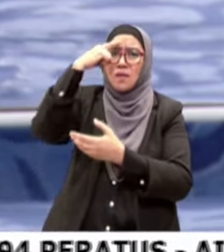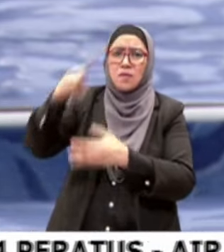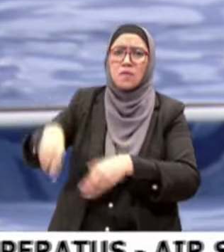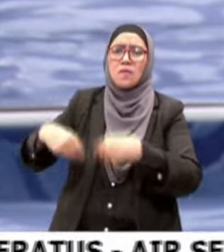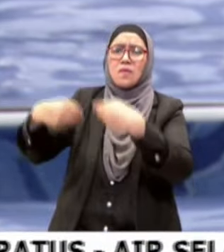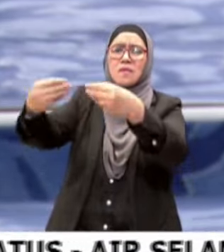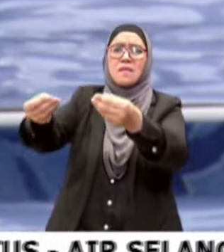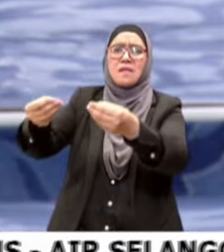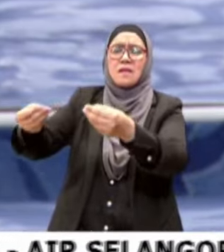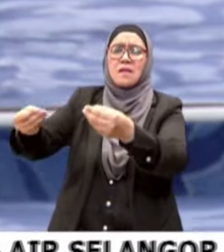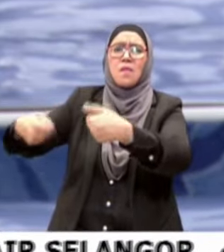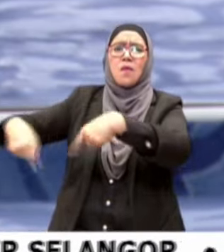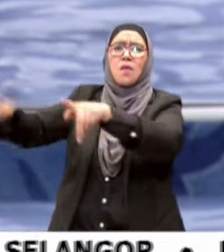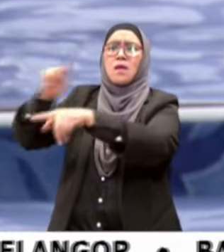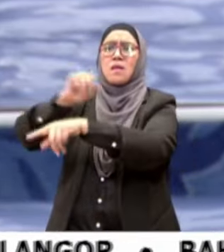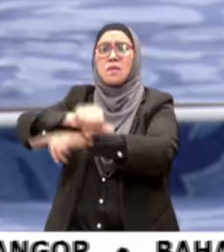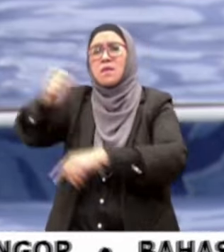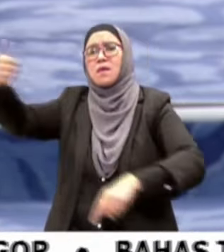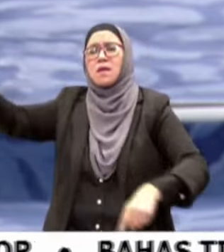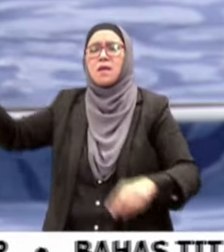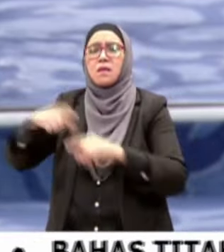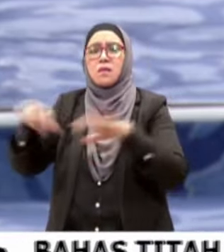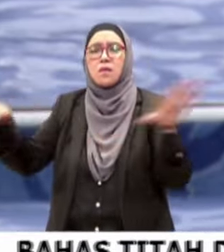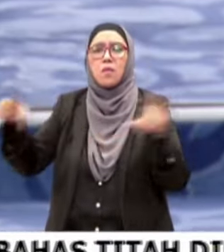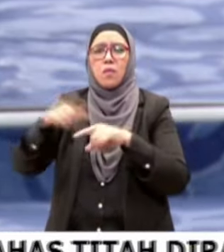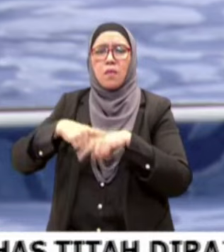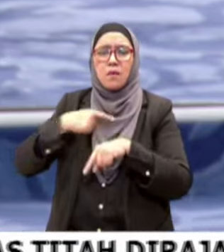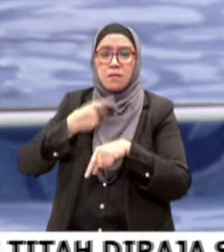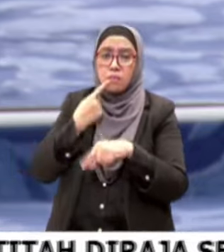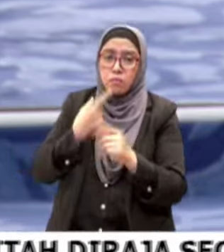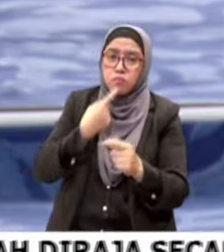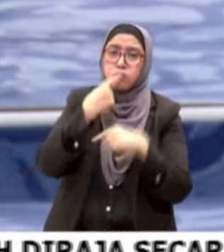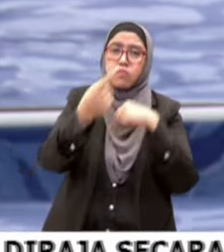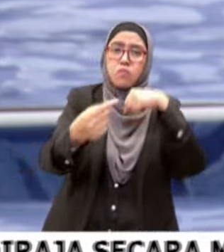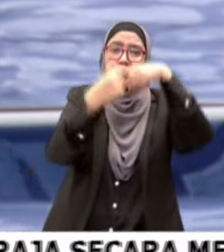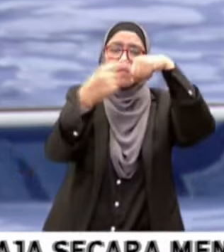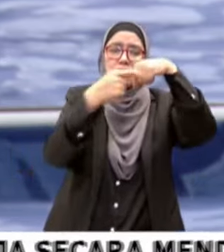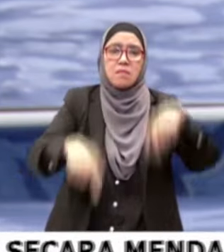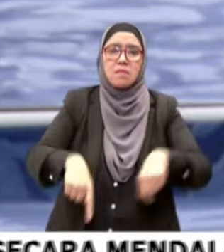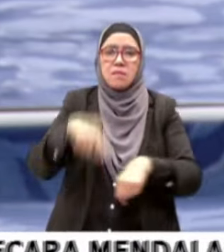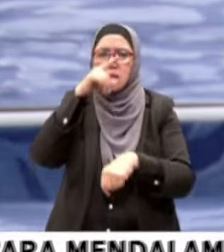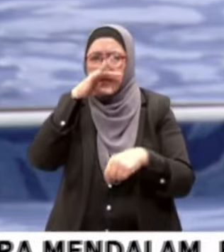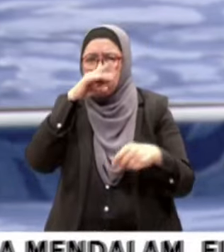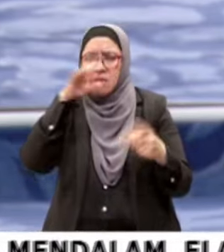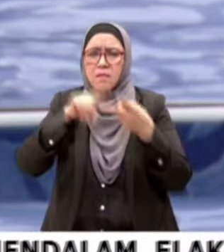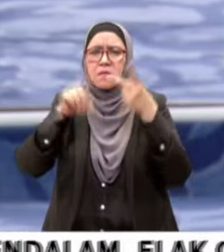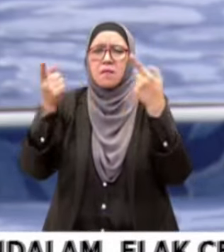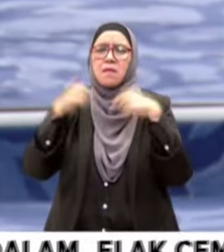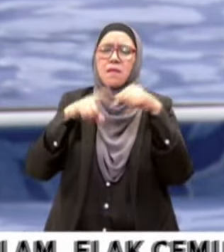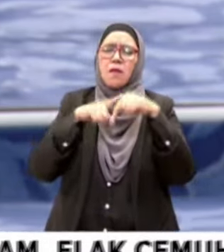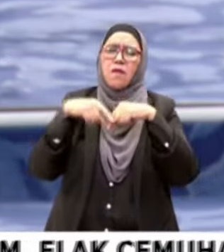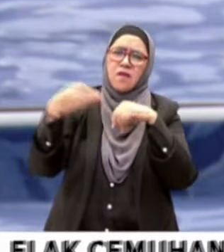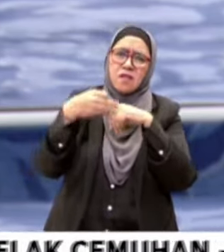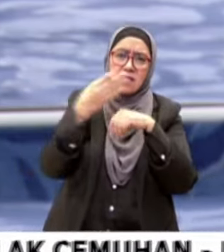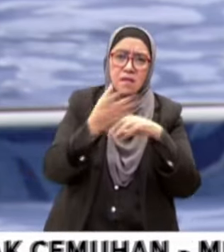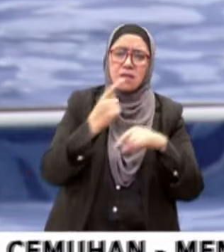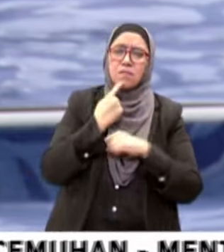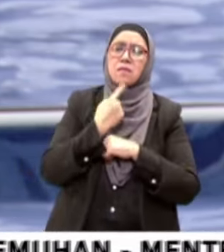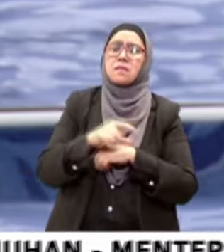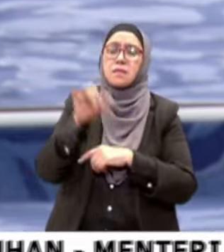tuduhan palsu ataupun fitnah jadi dibedakan dengan usaha memberikan fakta dan saya setuju dengan kesan dan ini akan